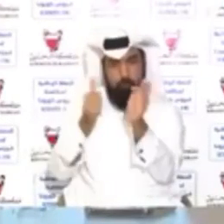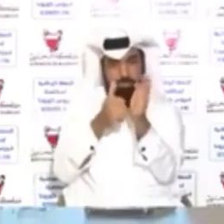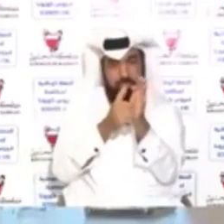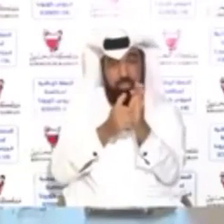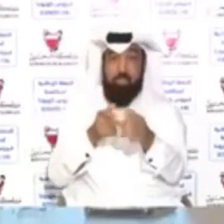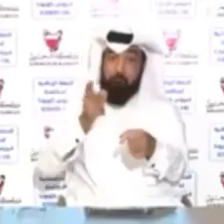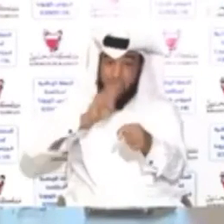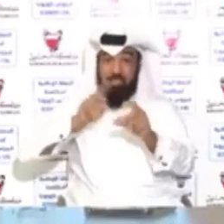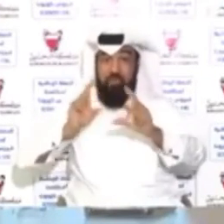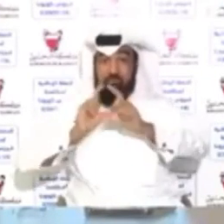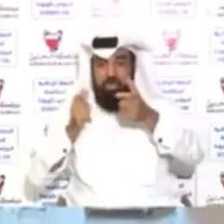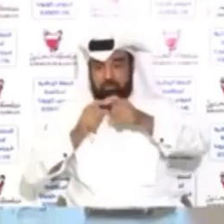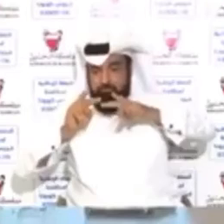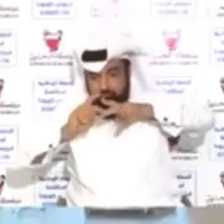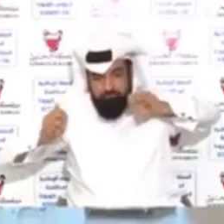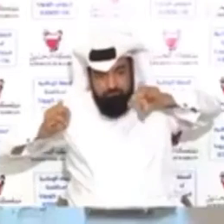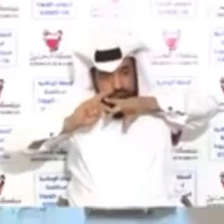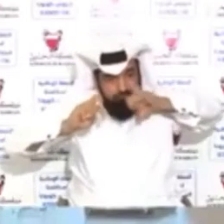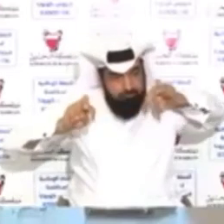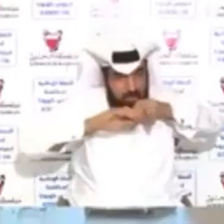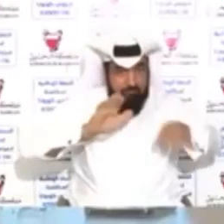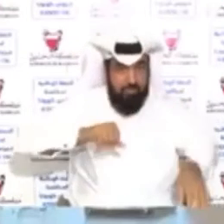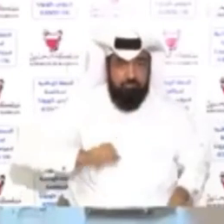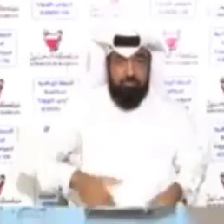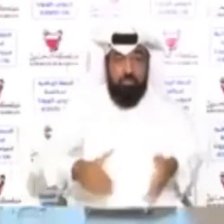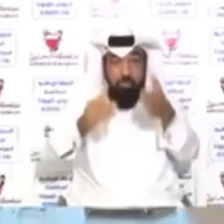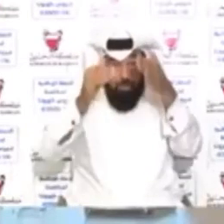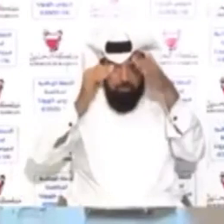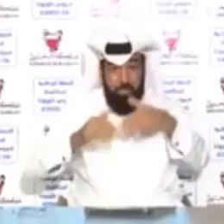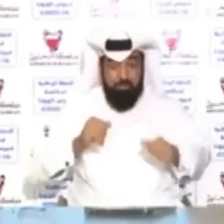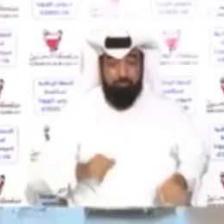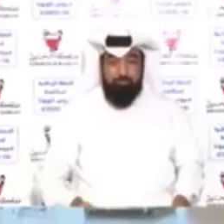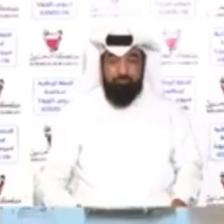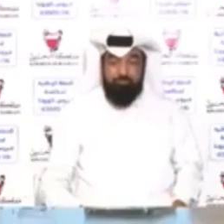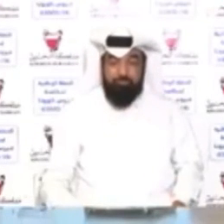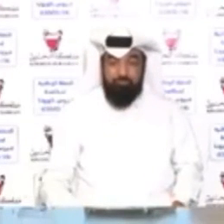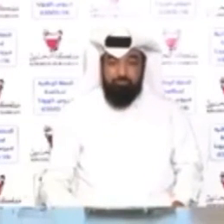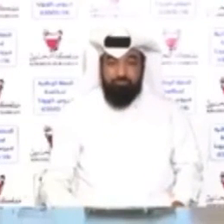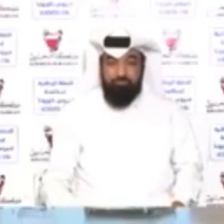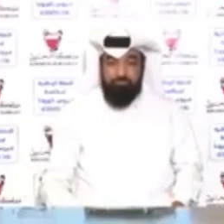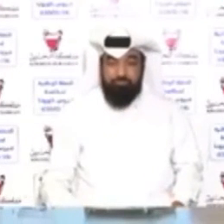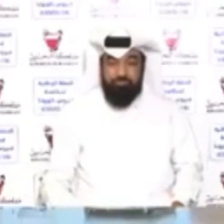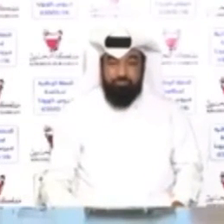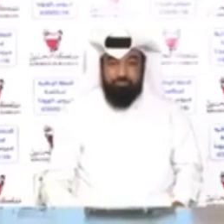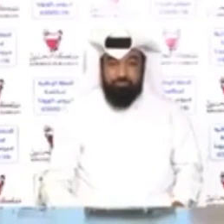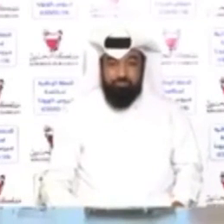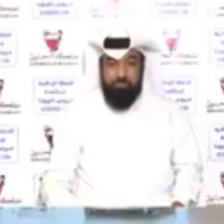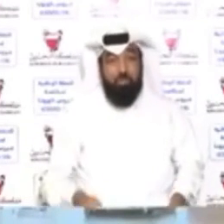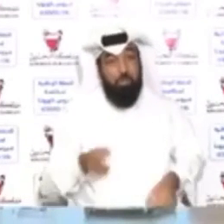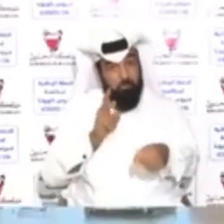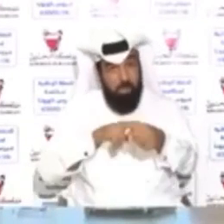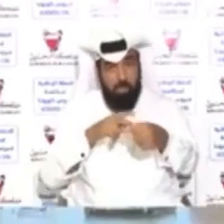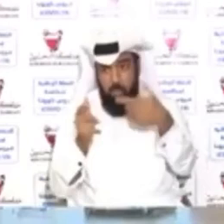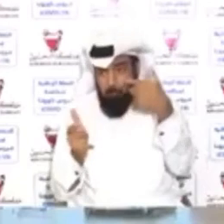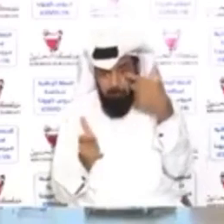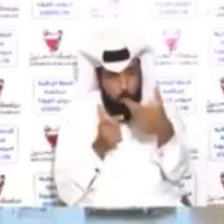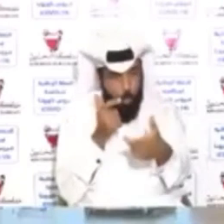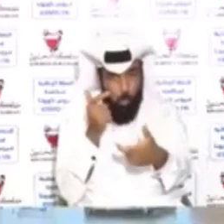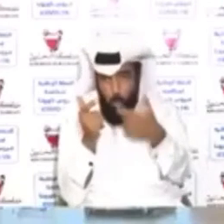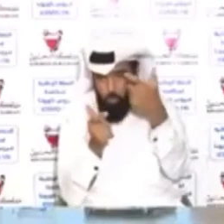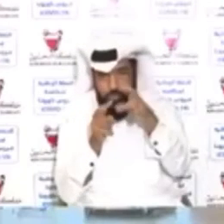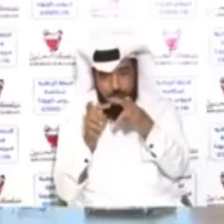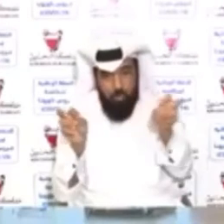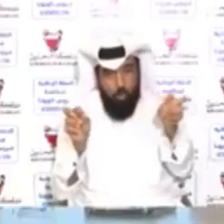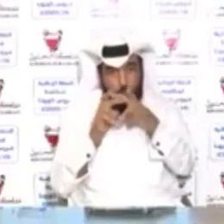المعلومات. وأحب بعد يعني أختم في هالكلام أن كذلك هناك بحوث طبية يعني